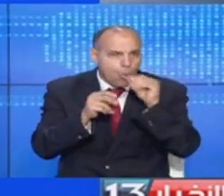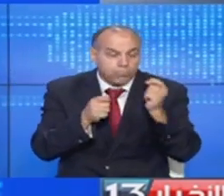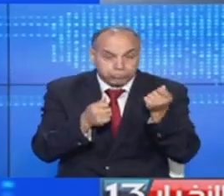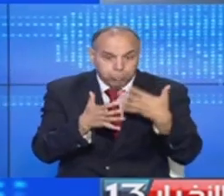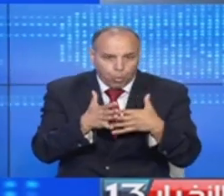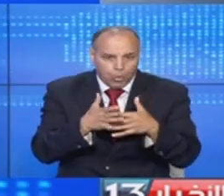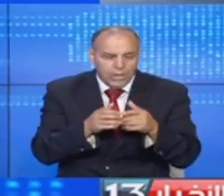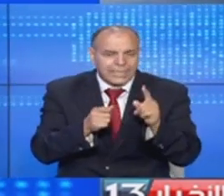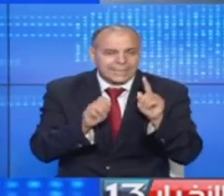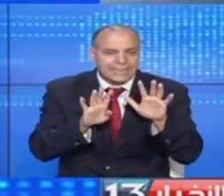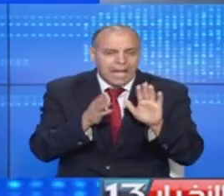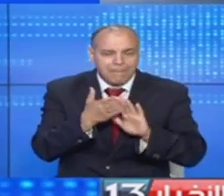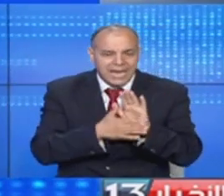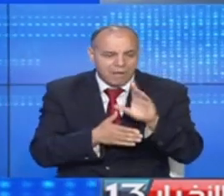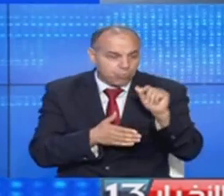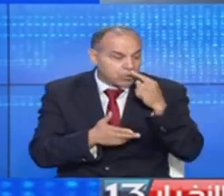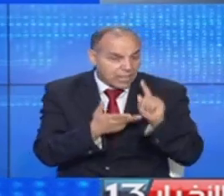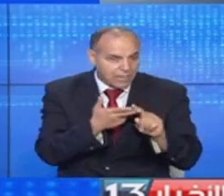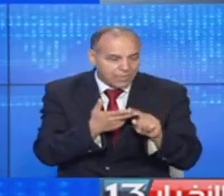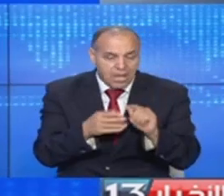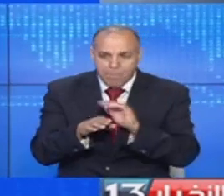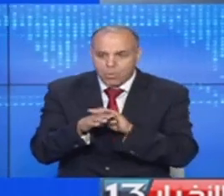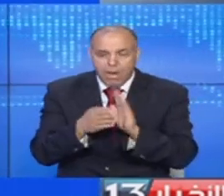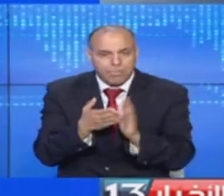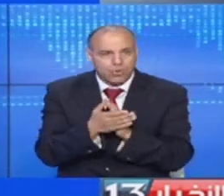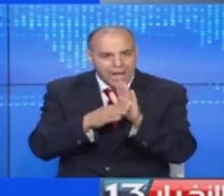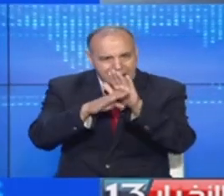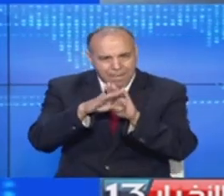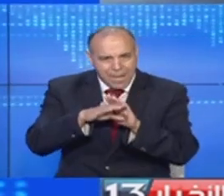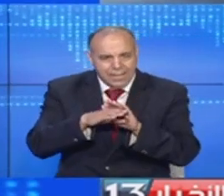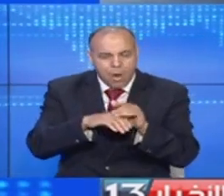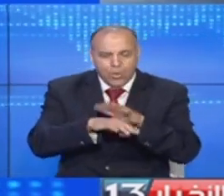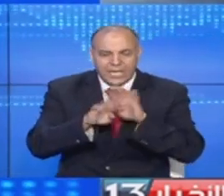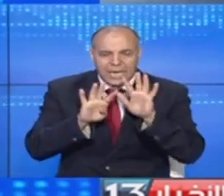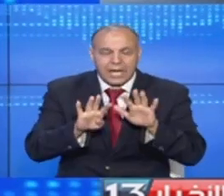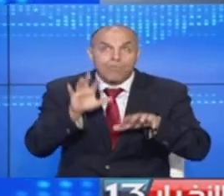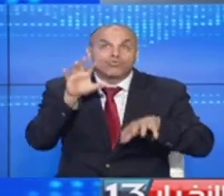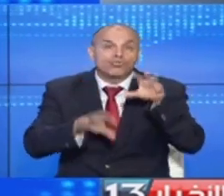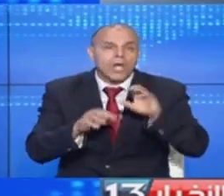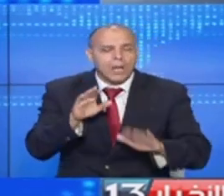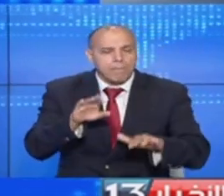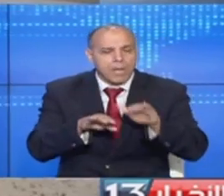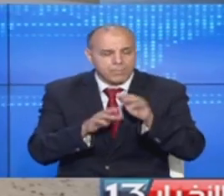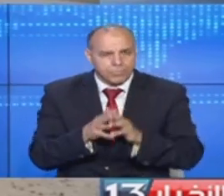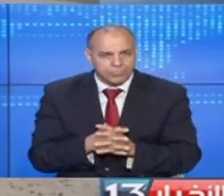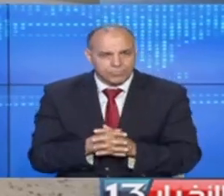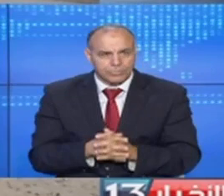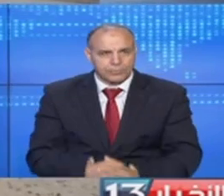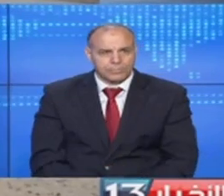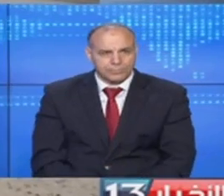لها تسعه مليون دينار وذلك في اطار مشروع حمايه ولايه ارينا من الفيضانات في